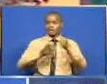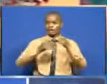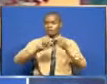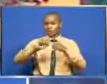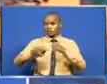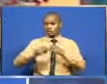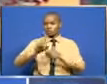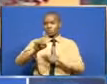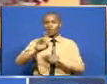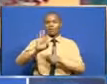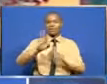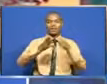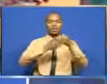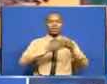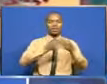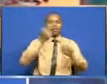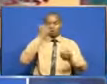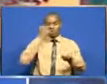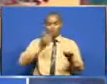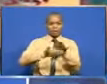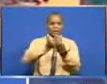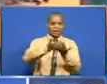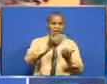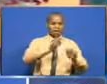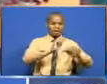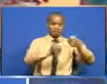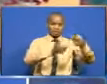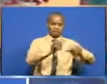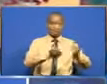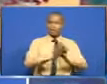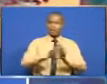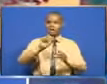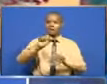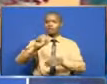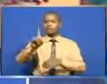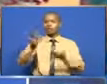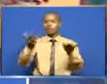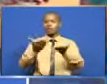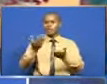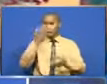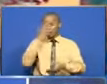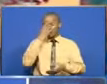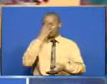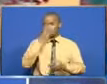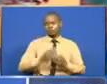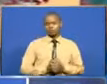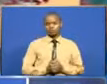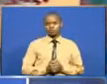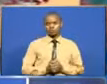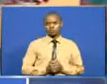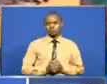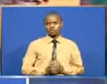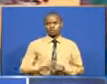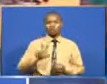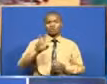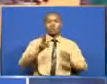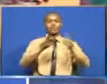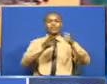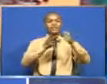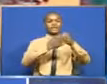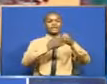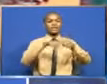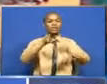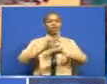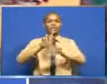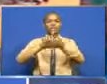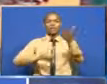7,139 wakihudumiwa nyumbani na 51 wamelazwa katika vitengo vya ugonjwa mahututi. Waathiriwa 29 kati yao wanatumia